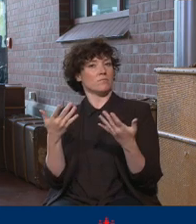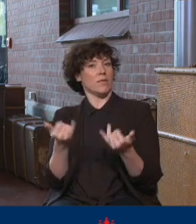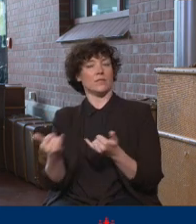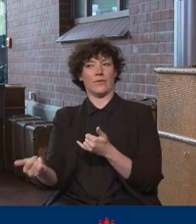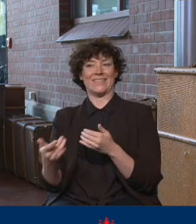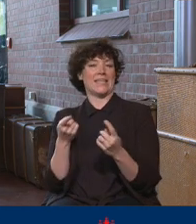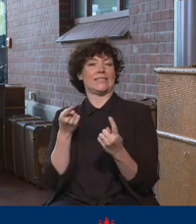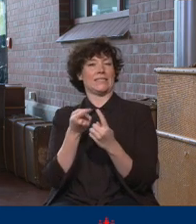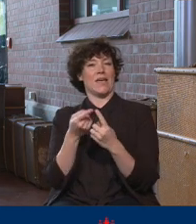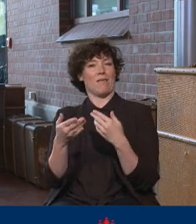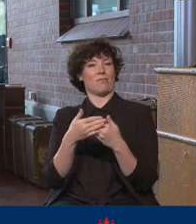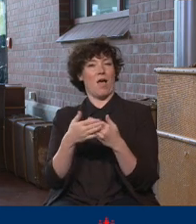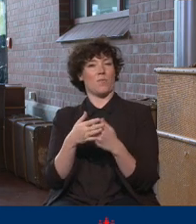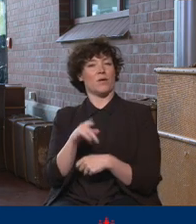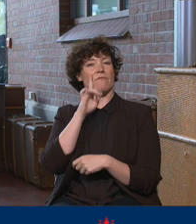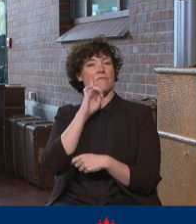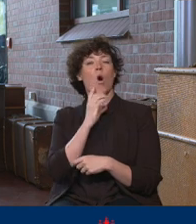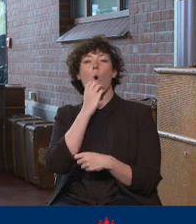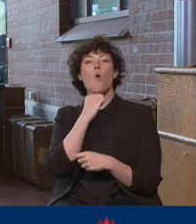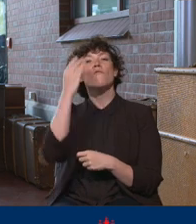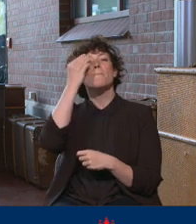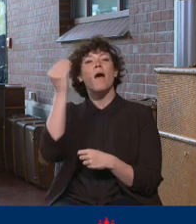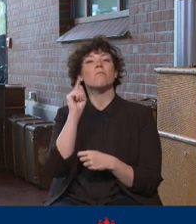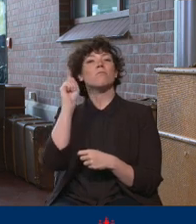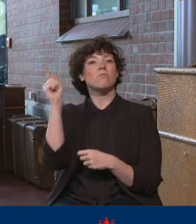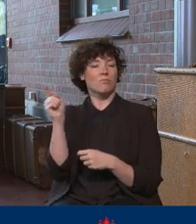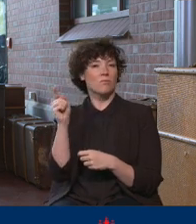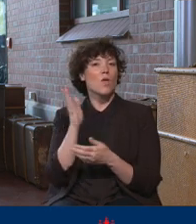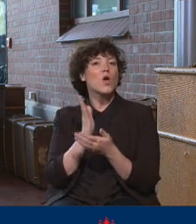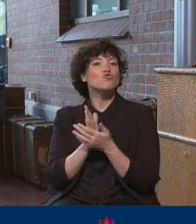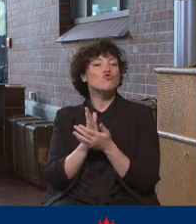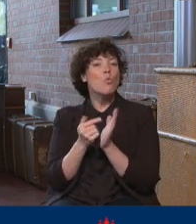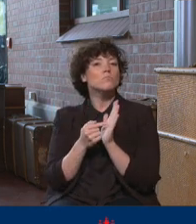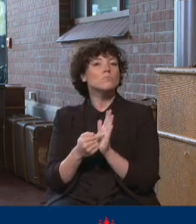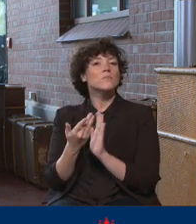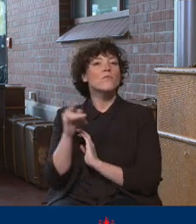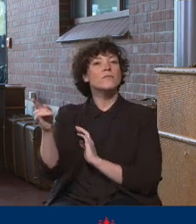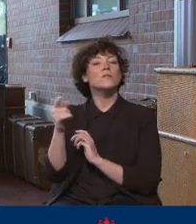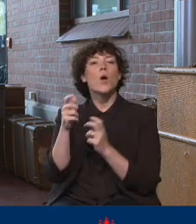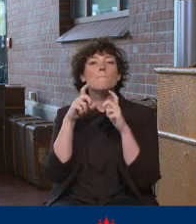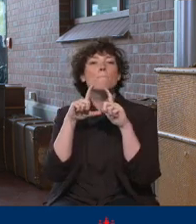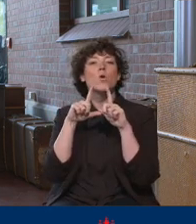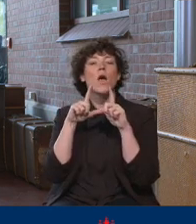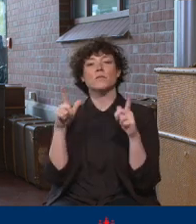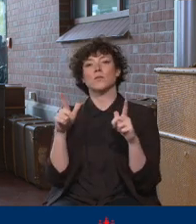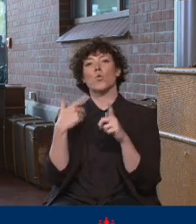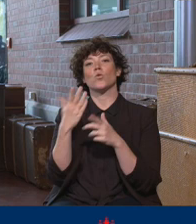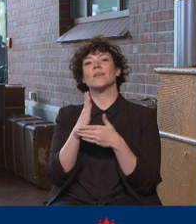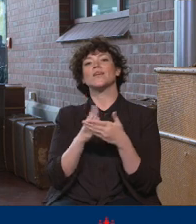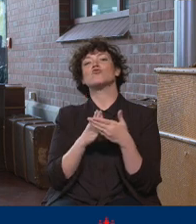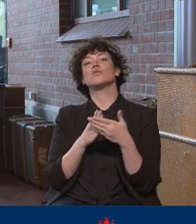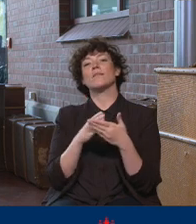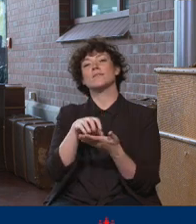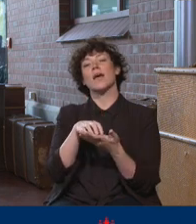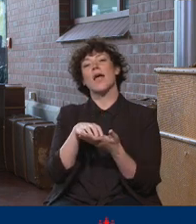nachbarin und nachbarn da haben wir einmal frau hoffmann hier die sie modelliert den stadtteilbeirat auf der veddel also insofern eine